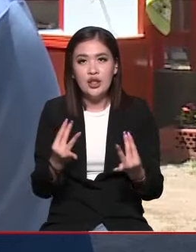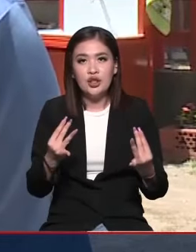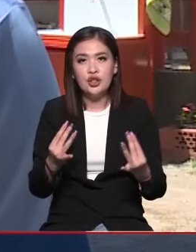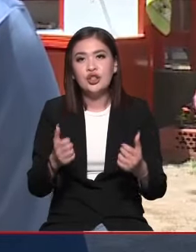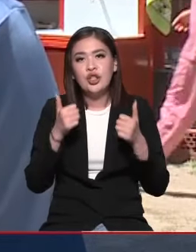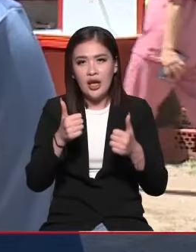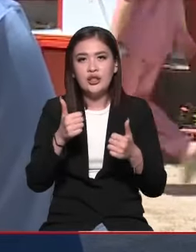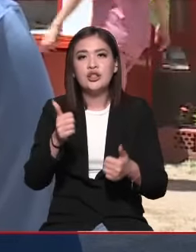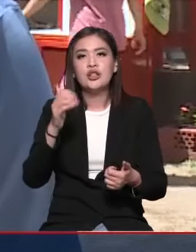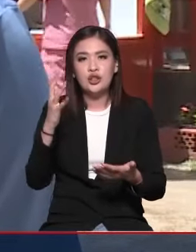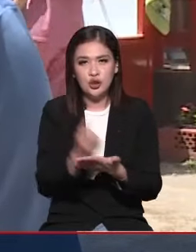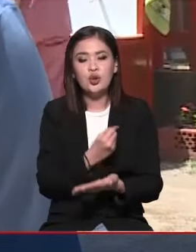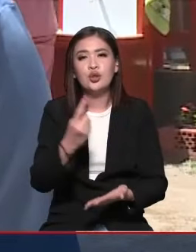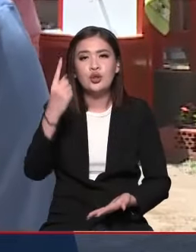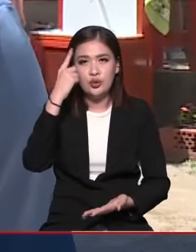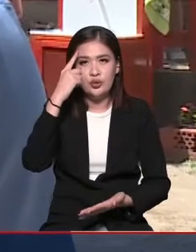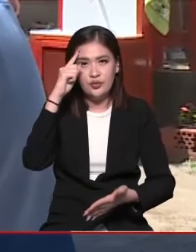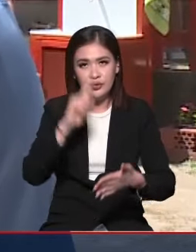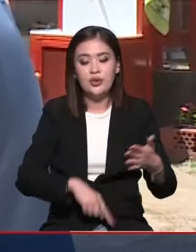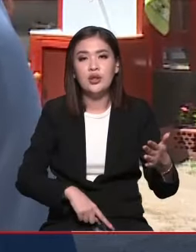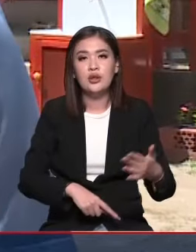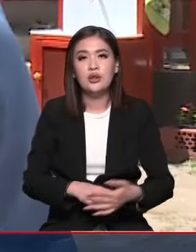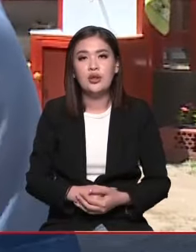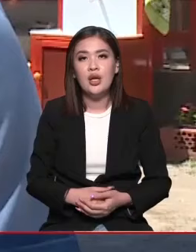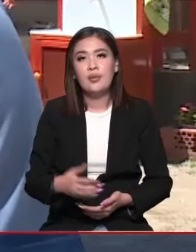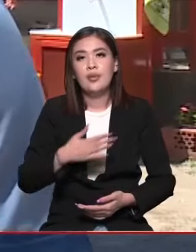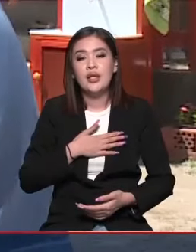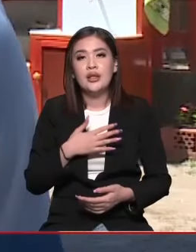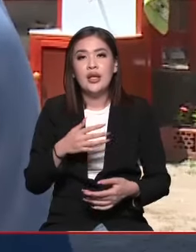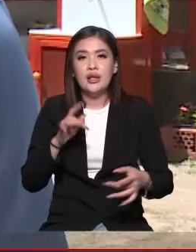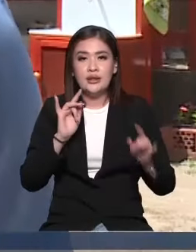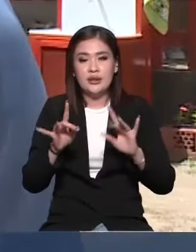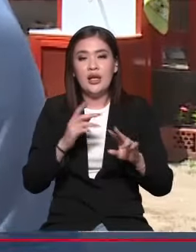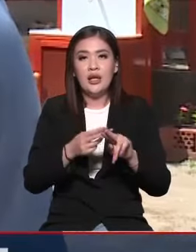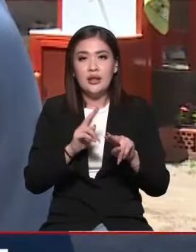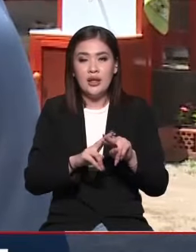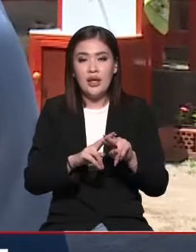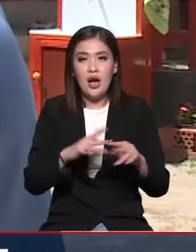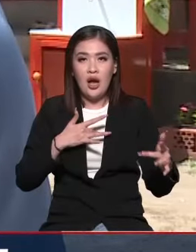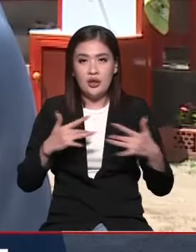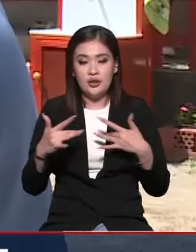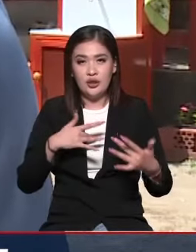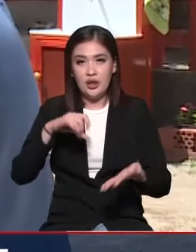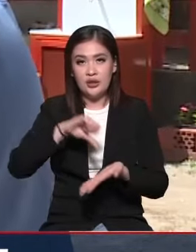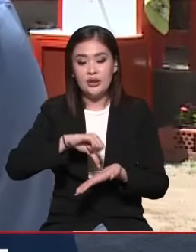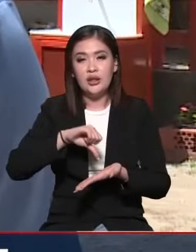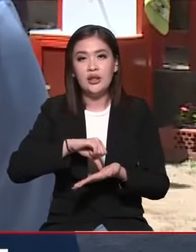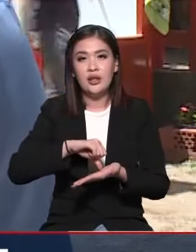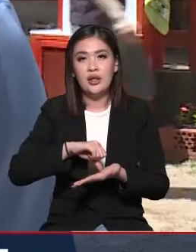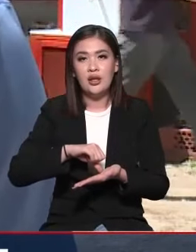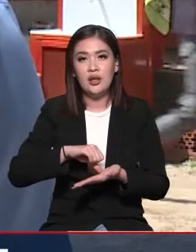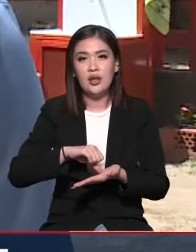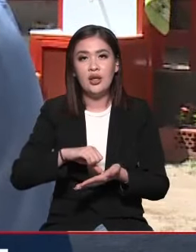сериал шығады деп үміттенемін, өйткені мен сериалды өз басым актер ретінде оқыған кезде бірден бауыра болды да.